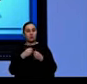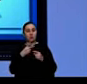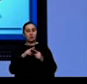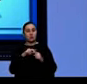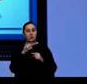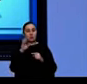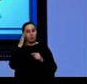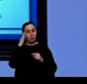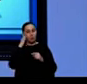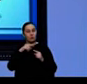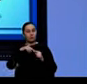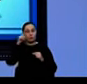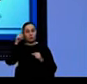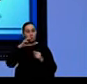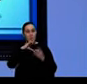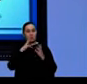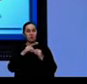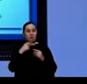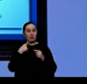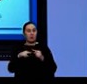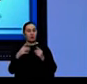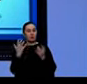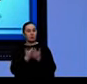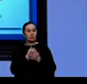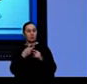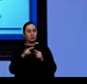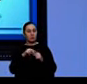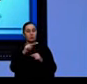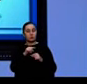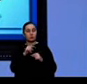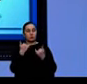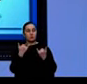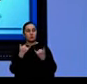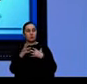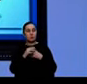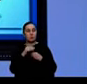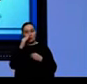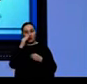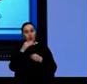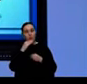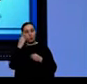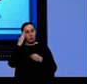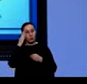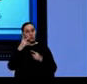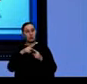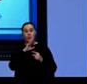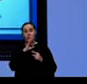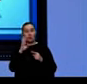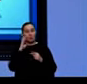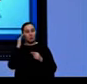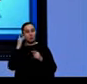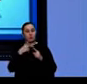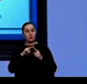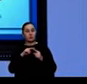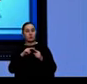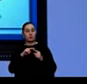азаларының бойларыны, ұзылығыны, фарқыны топшымыз үшін. Демәк, хазір біз отаның бойыдан, онаның